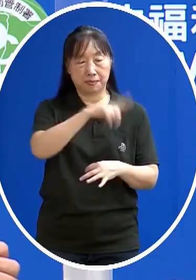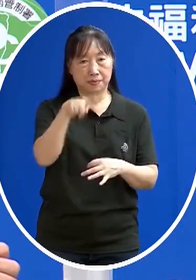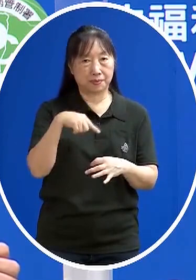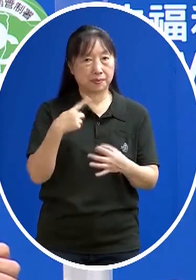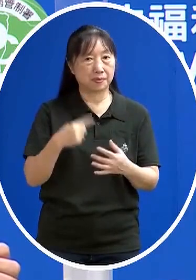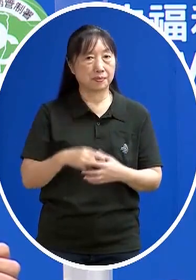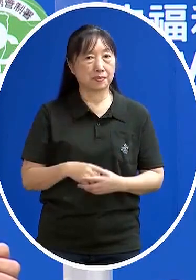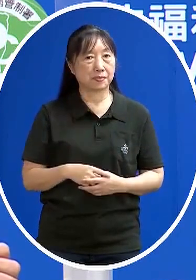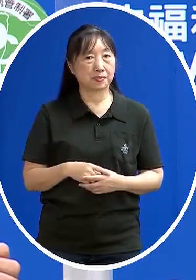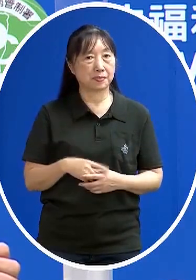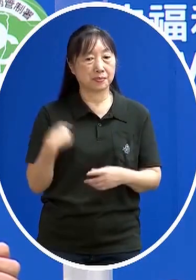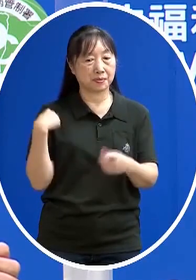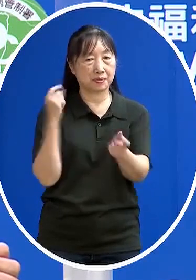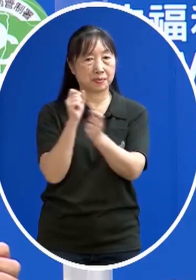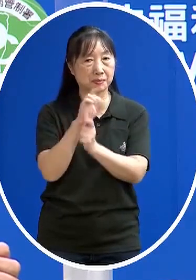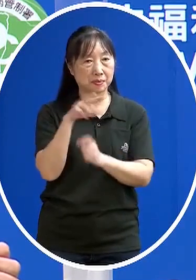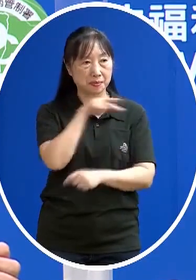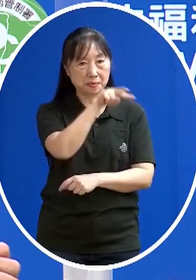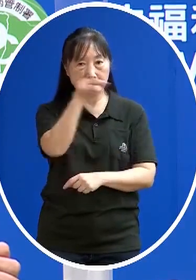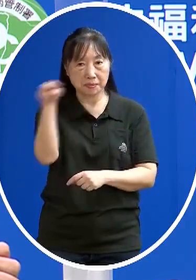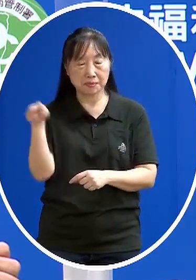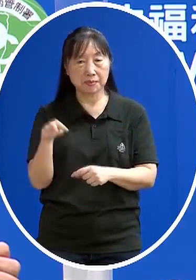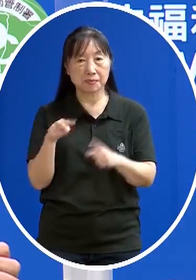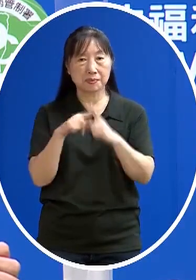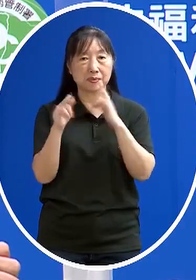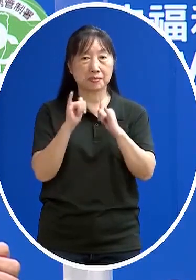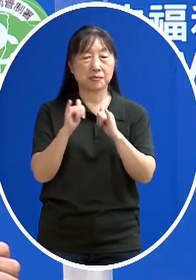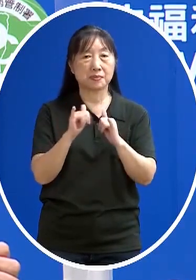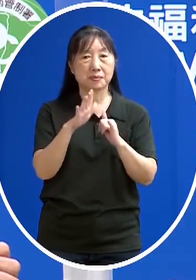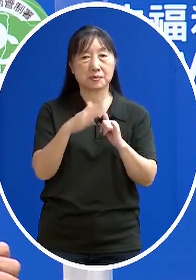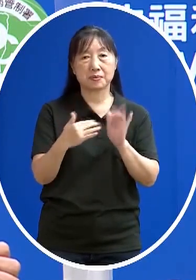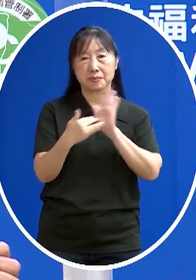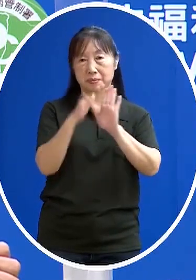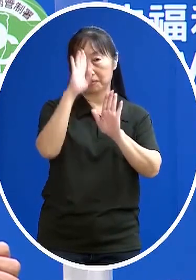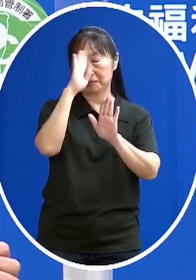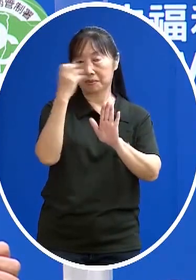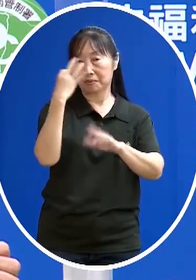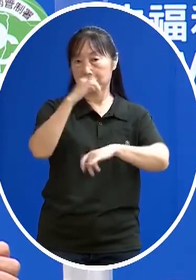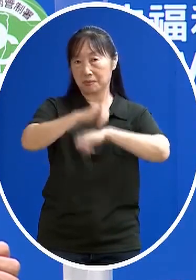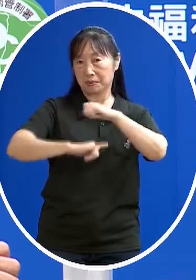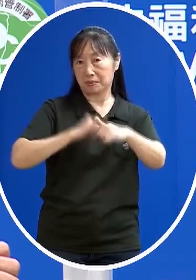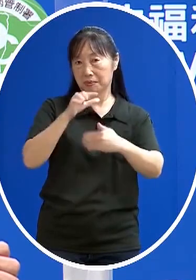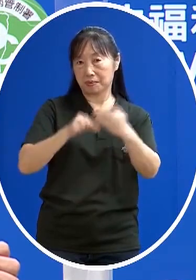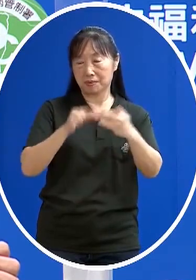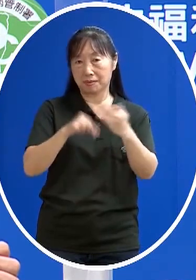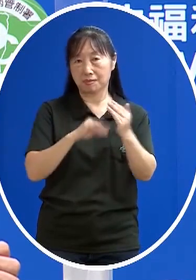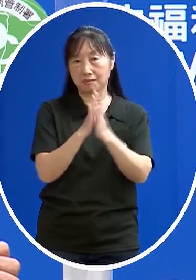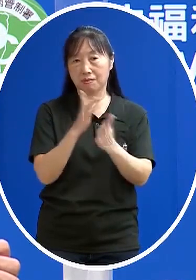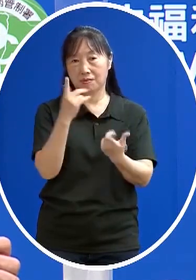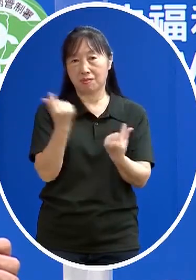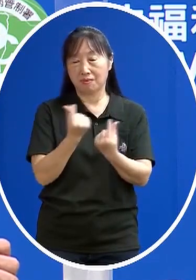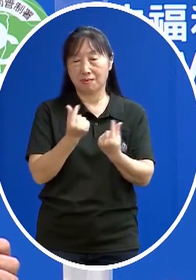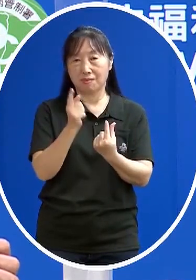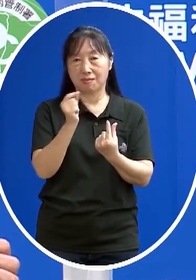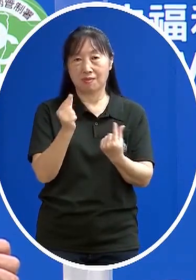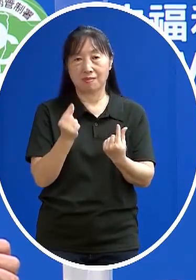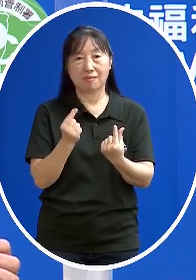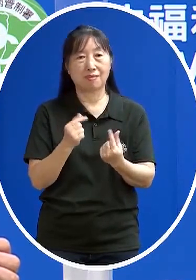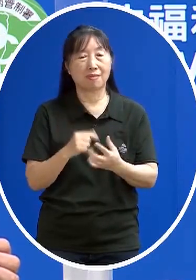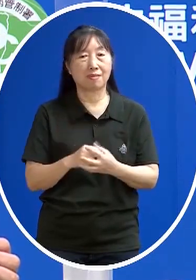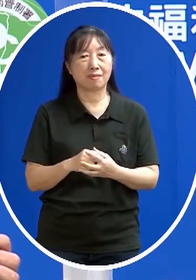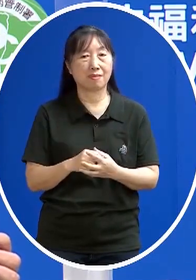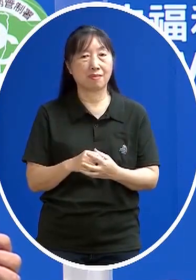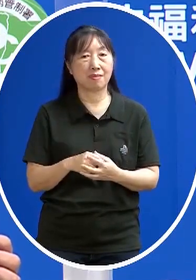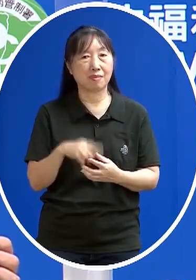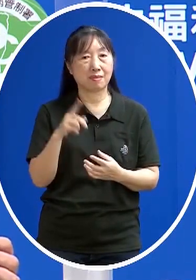察到大家戴口罩或是我们的防疫新生活这样的一个遵从度是稍微有一点我们觉得